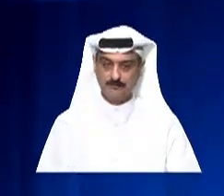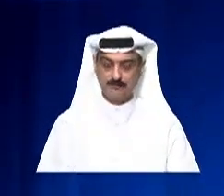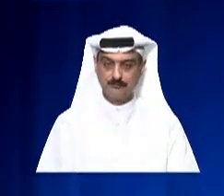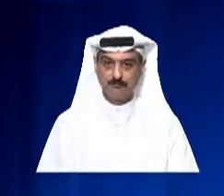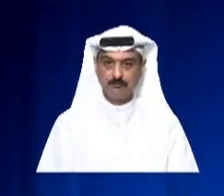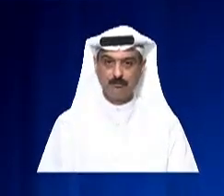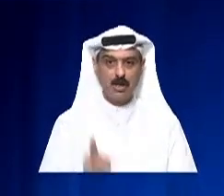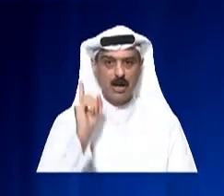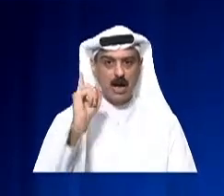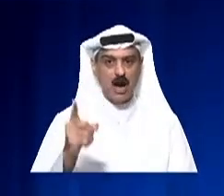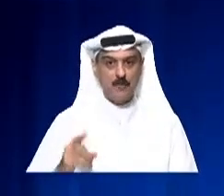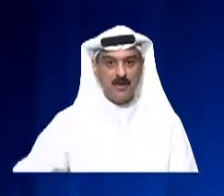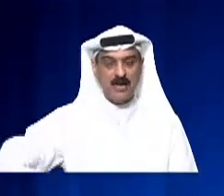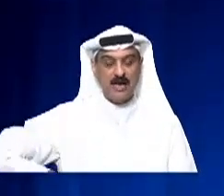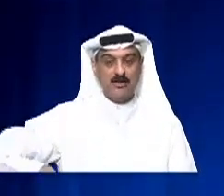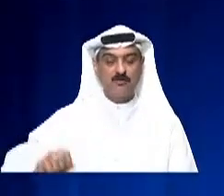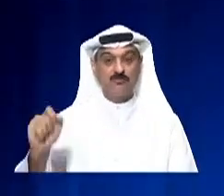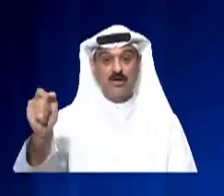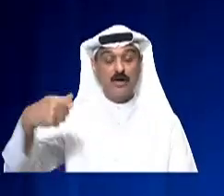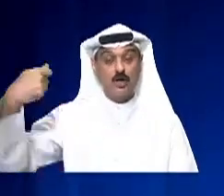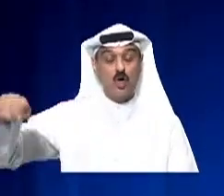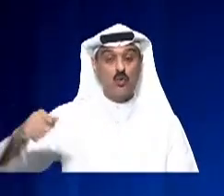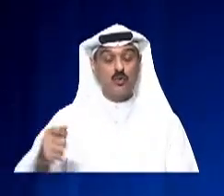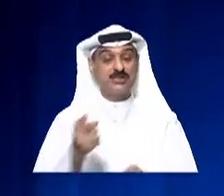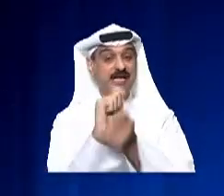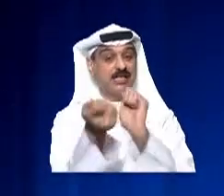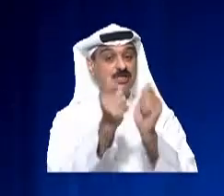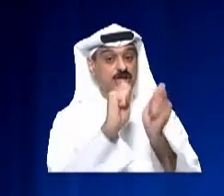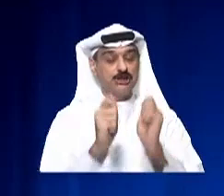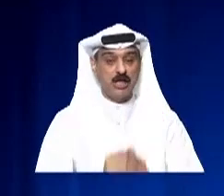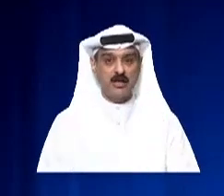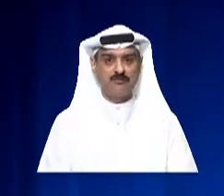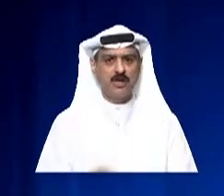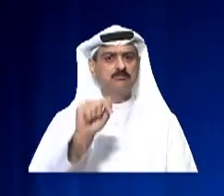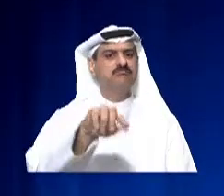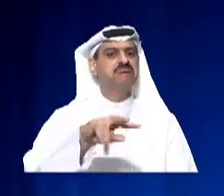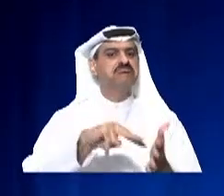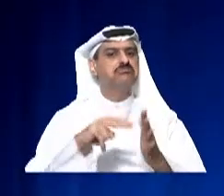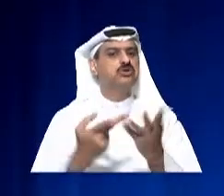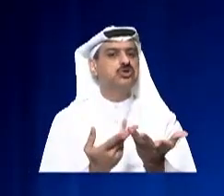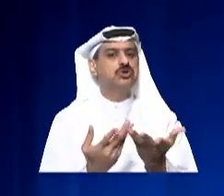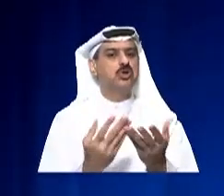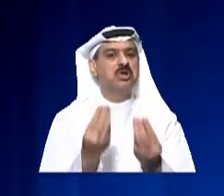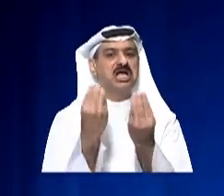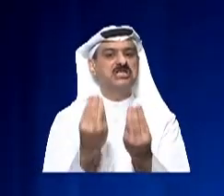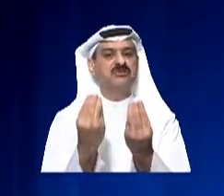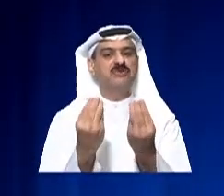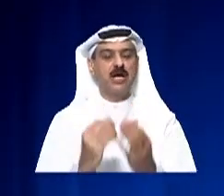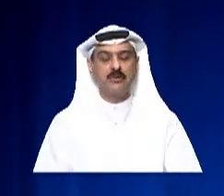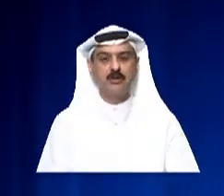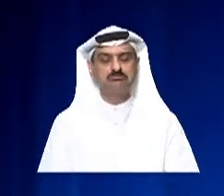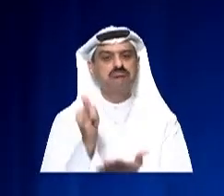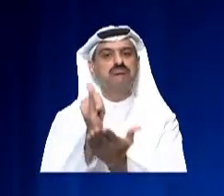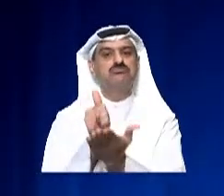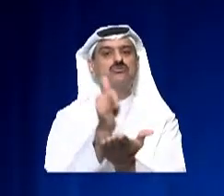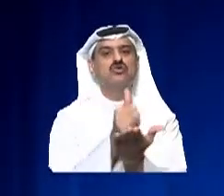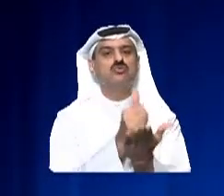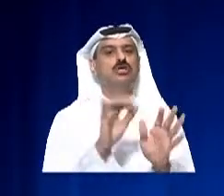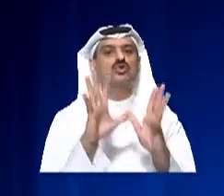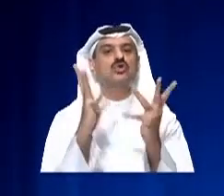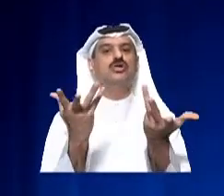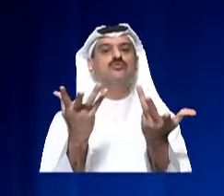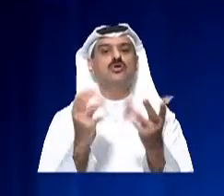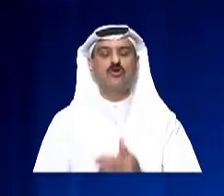والصناعة باتخاذ الخطوات اللازمة للكشف عن أوجه القصور والخلل والمسؤولين عنها بالهيئة العامة